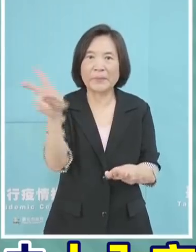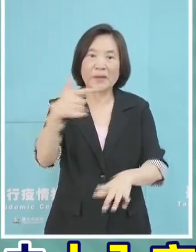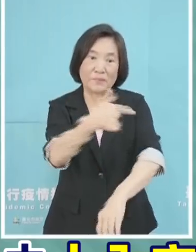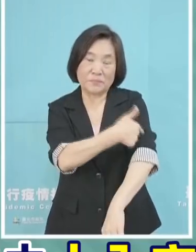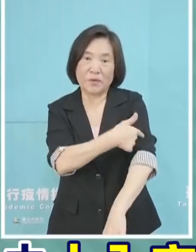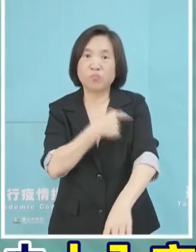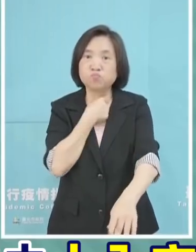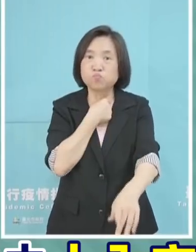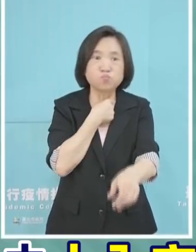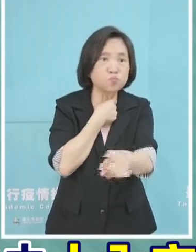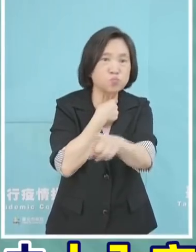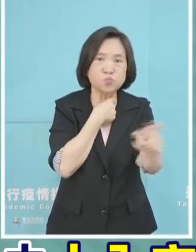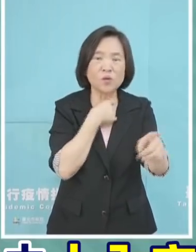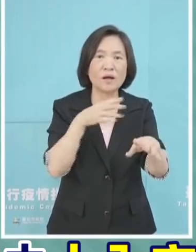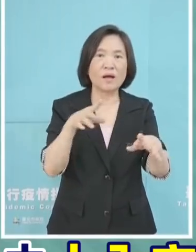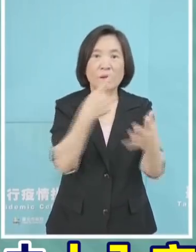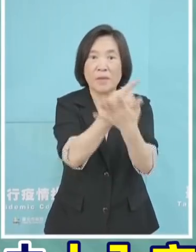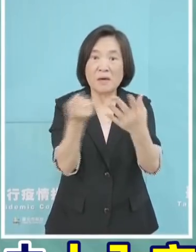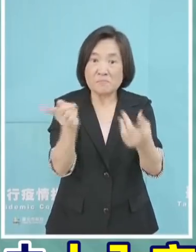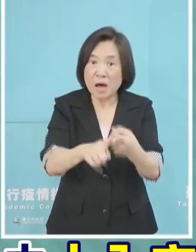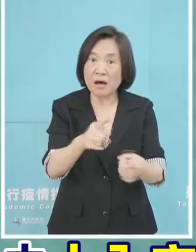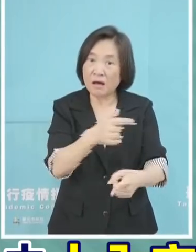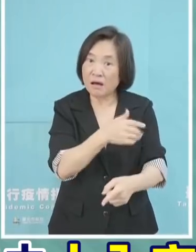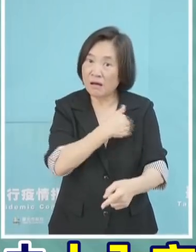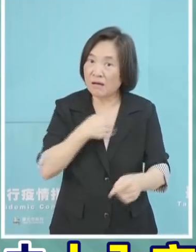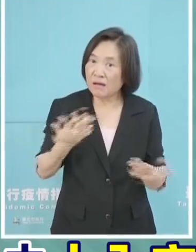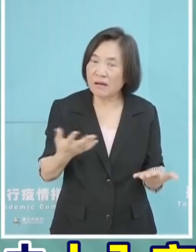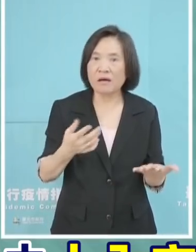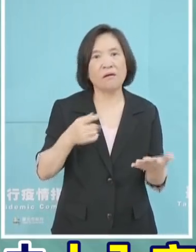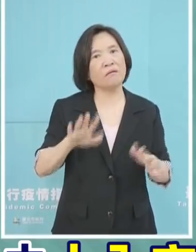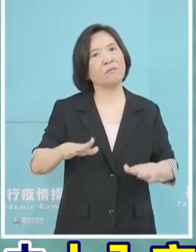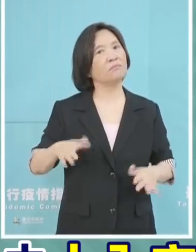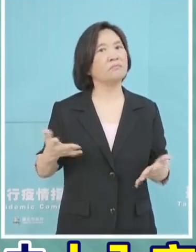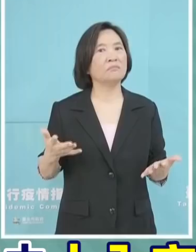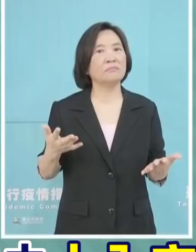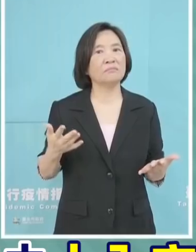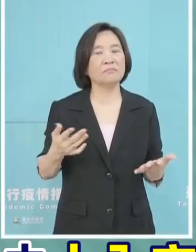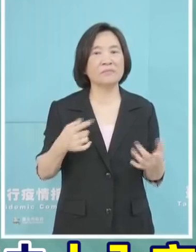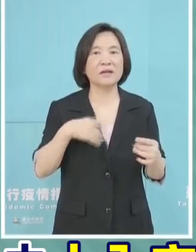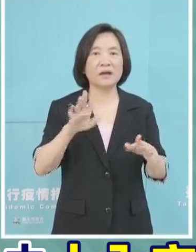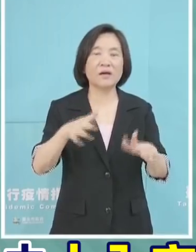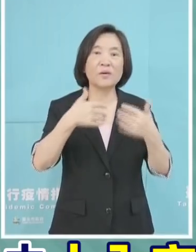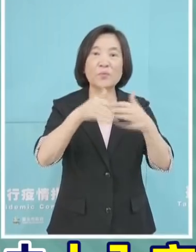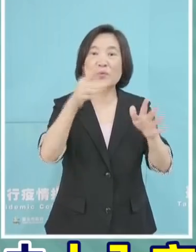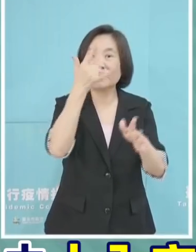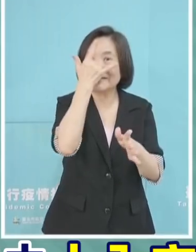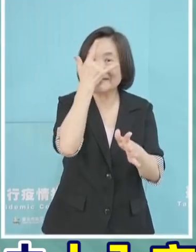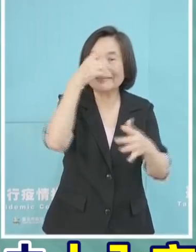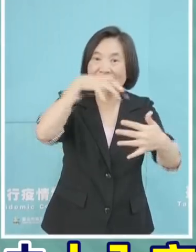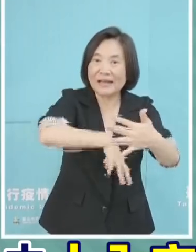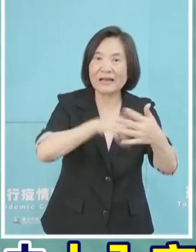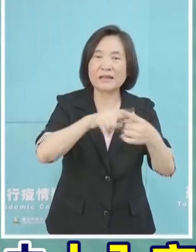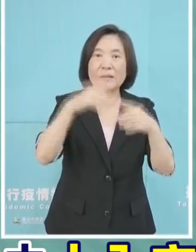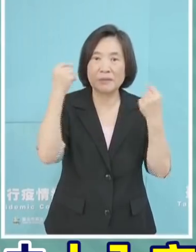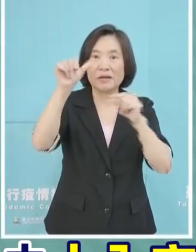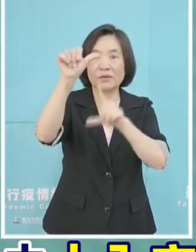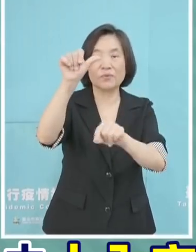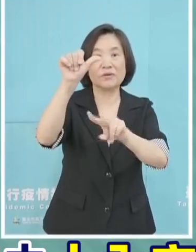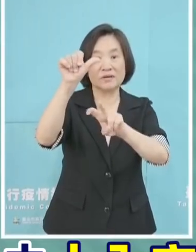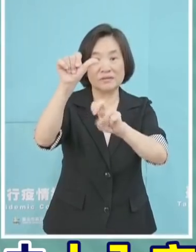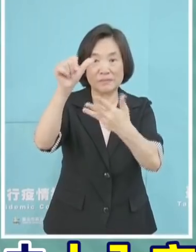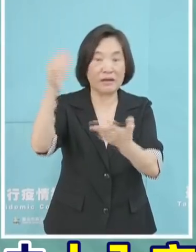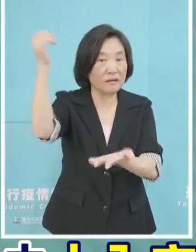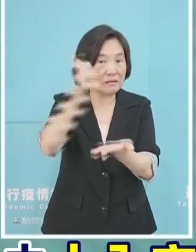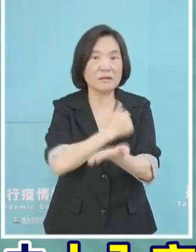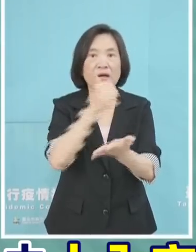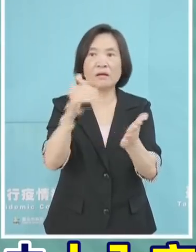苗的人，真的都有机会被打嘛？还有那个哈，像那什么莫德纳。5月28号就进来了，